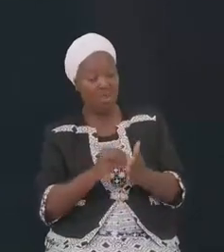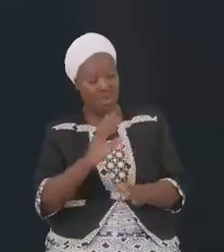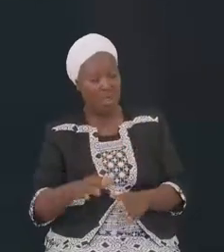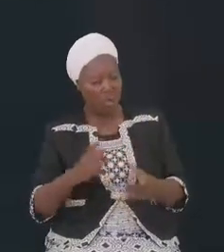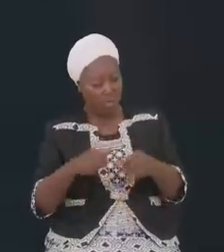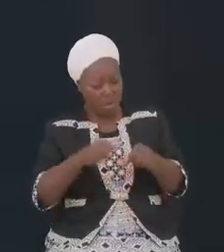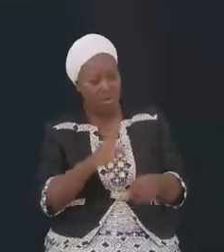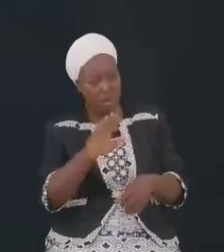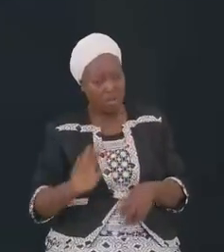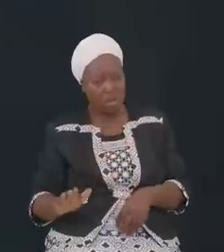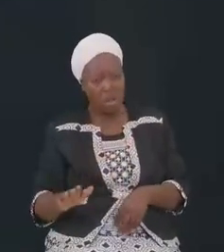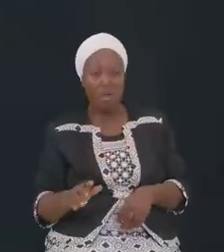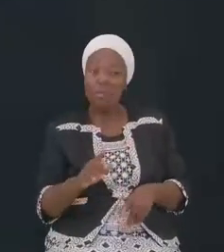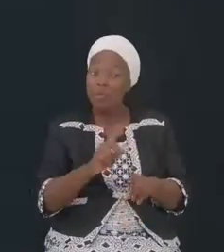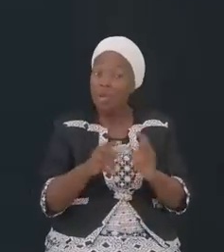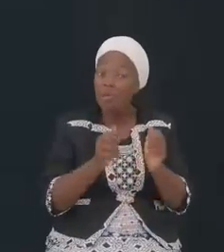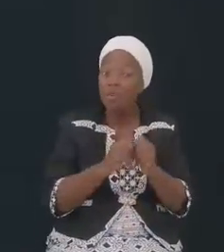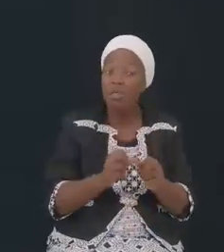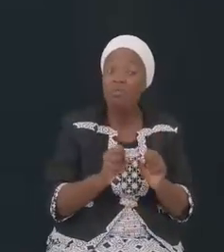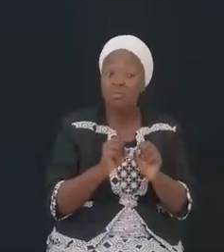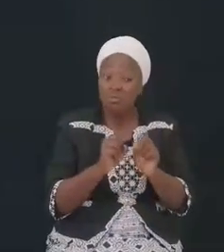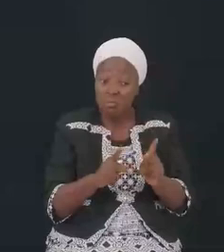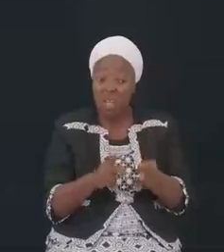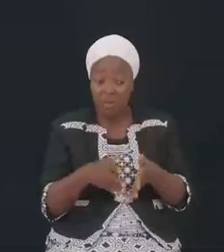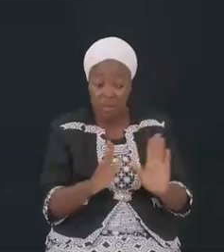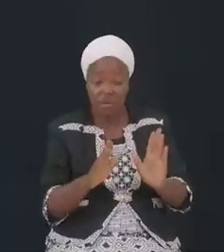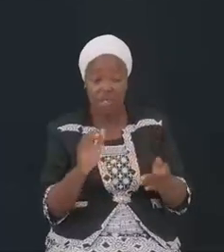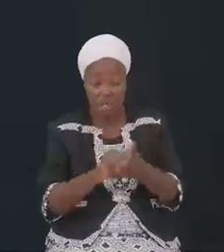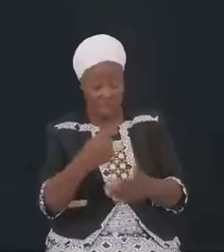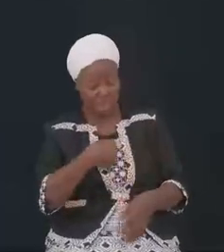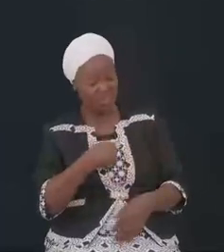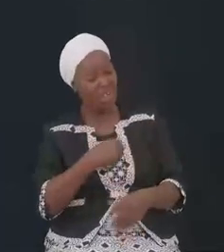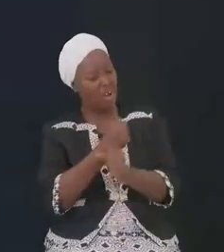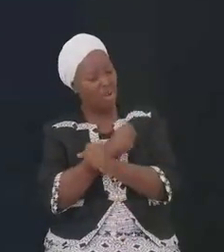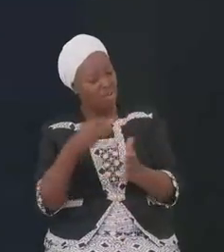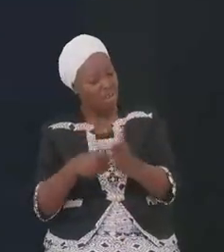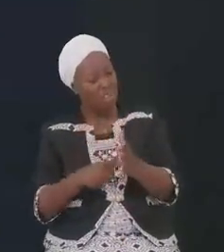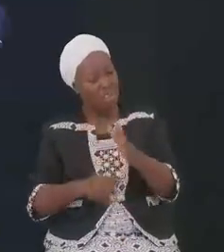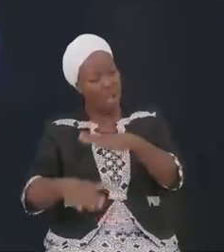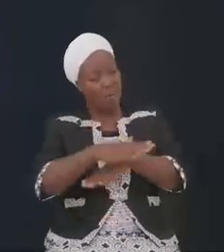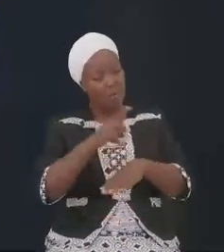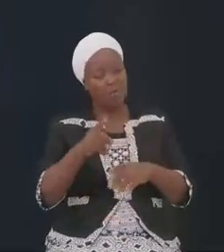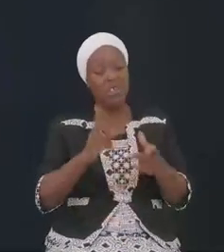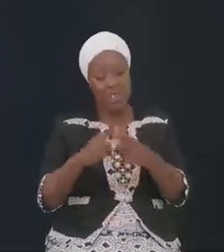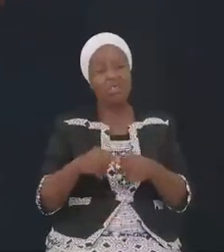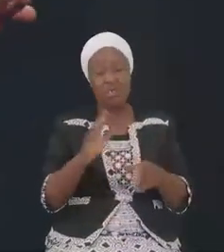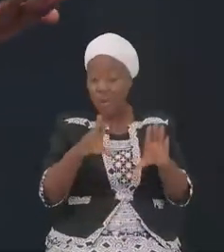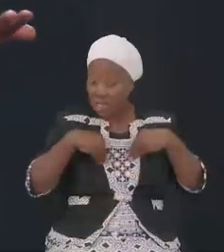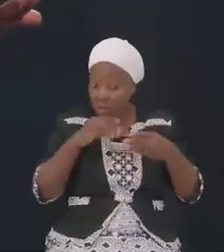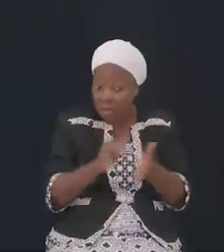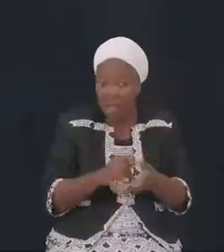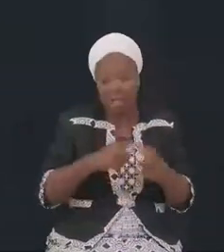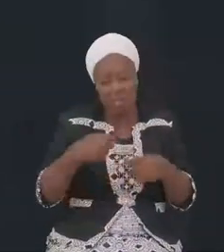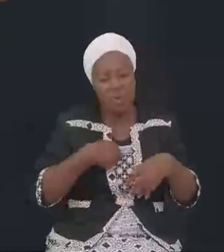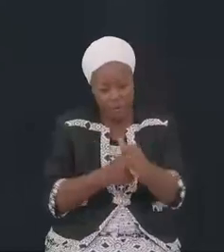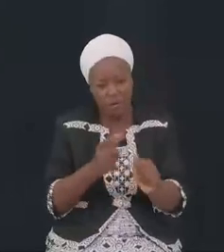demeure ton enfant, avec la permission que j'aime ceci par-dessus toi, donc je vais accepter. Mais si tu ne